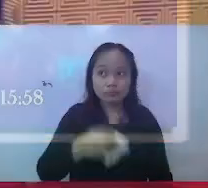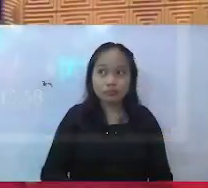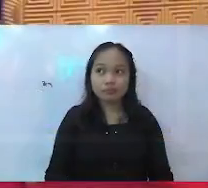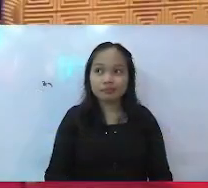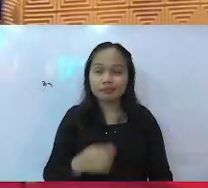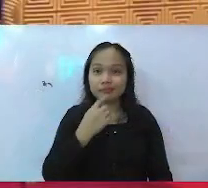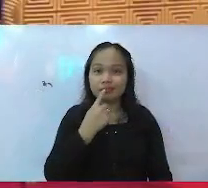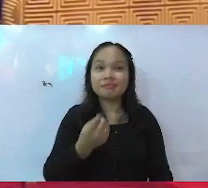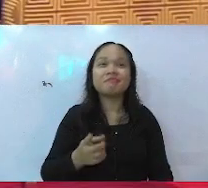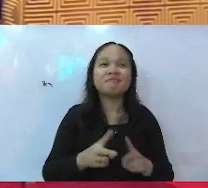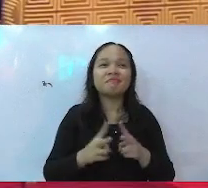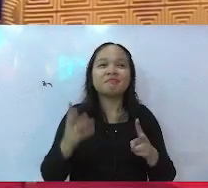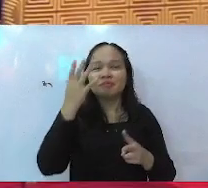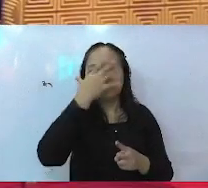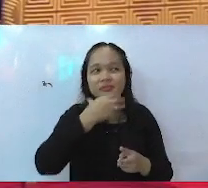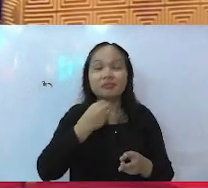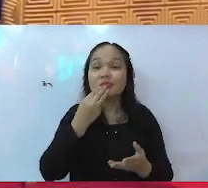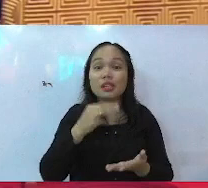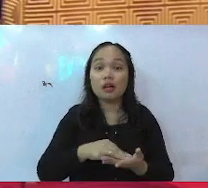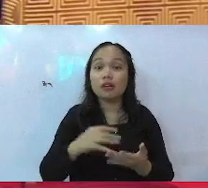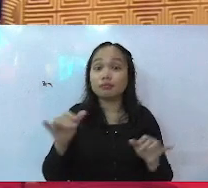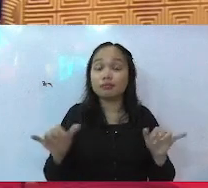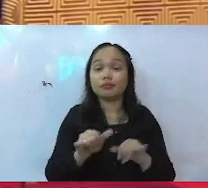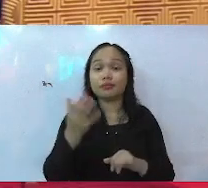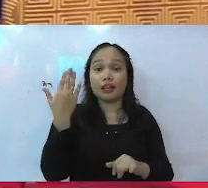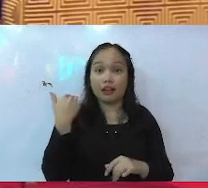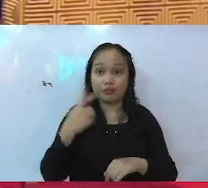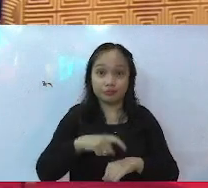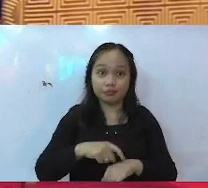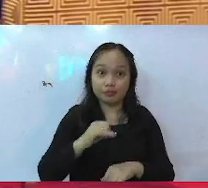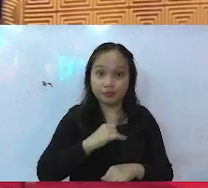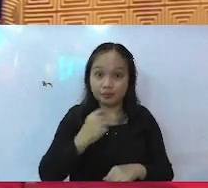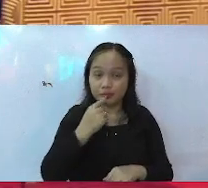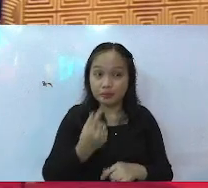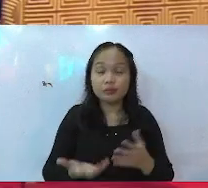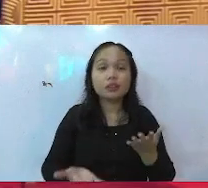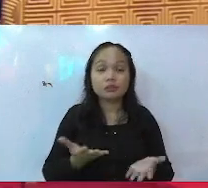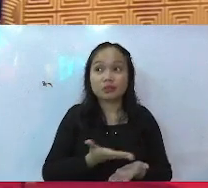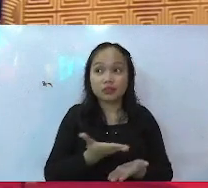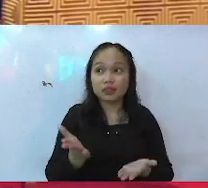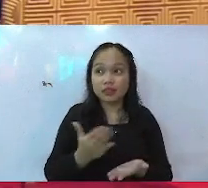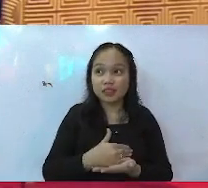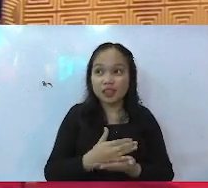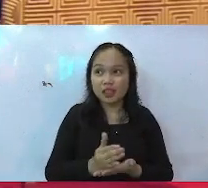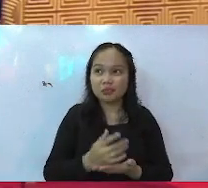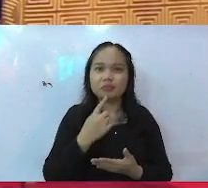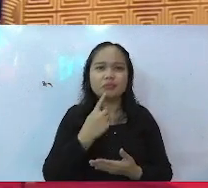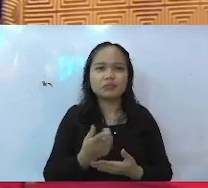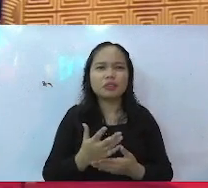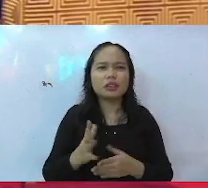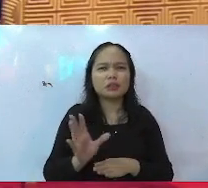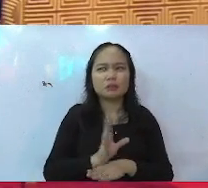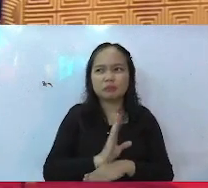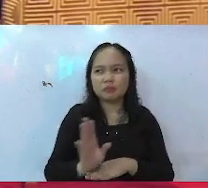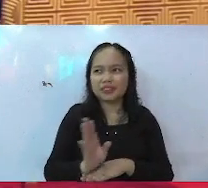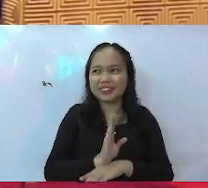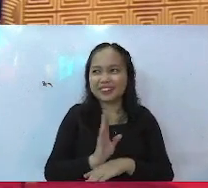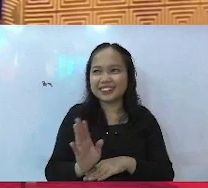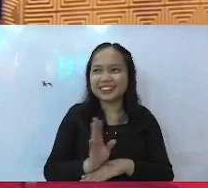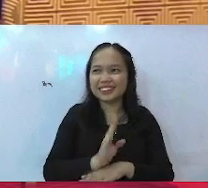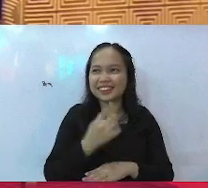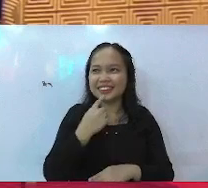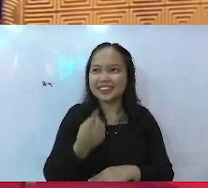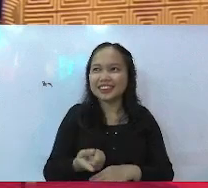talaga Actually binanggit ko na ito Last Time mabalikan lang natin kasi maaring Nagtaka kayo medyo Syempre na busy Si ate ninyo